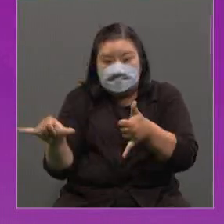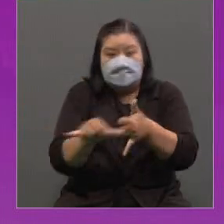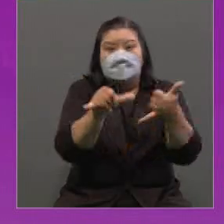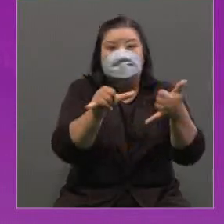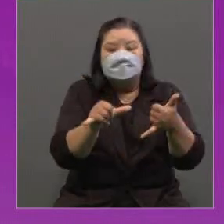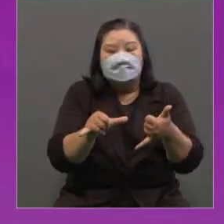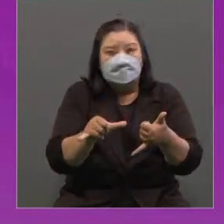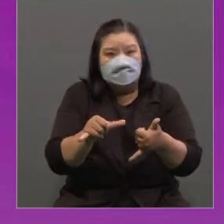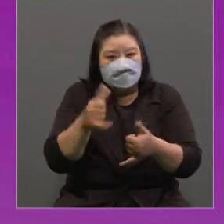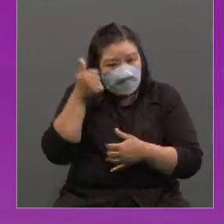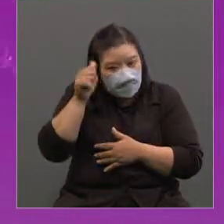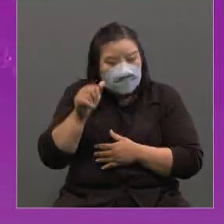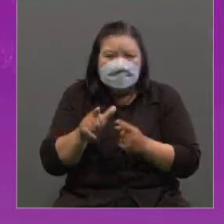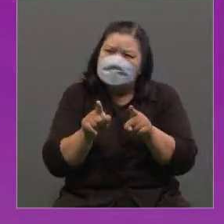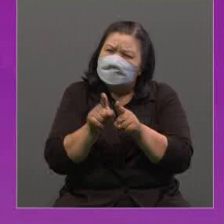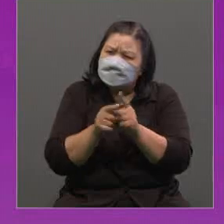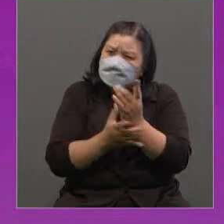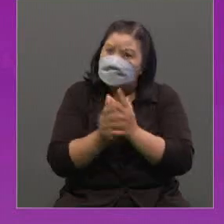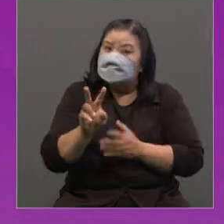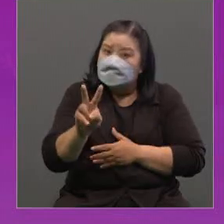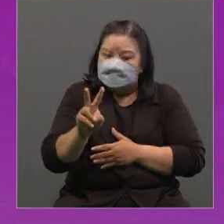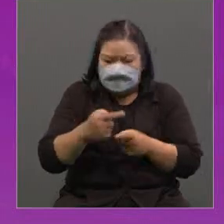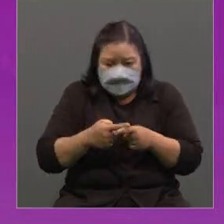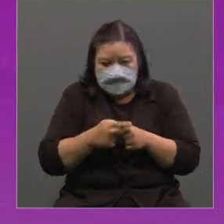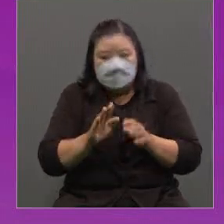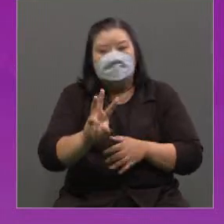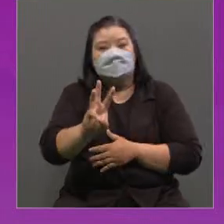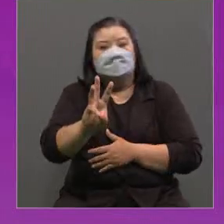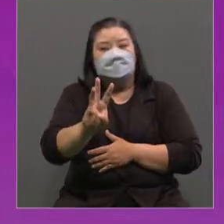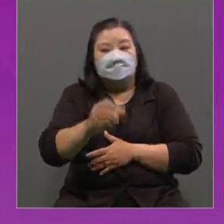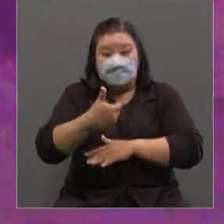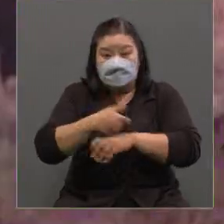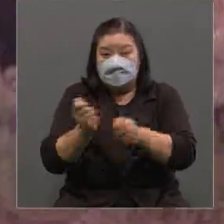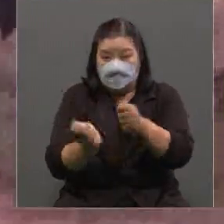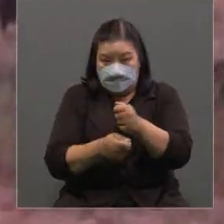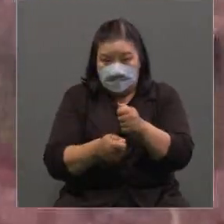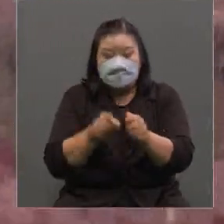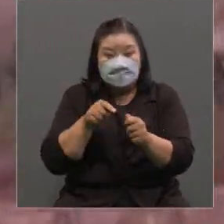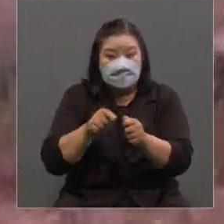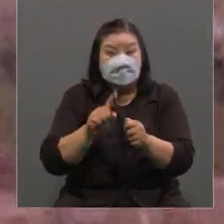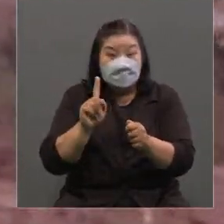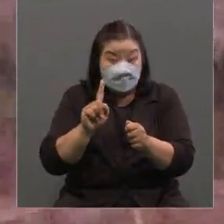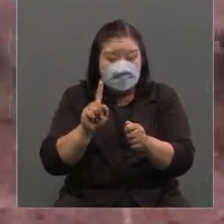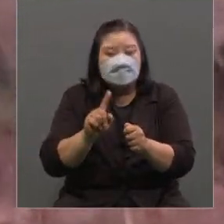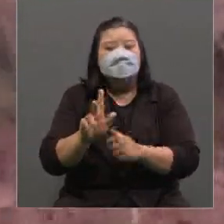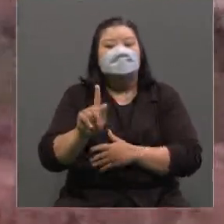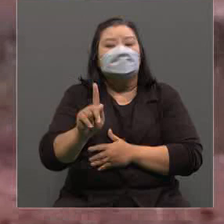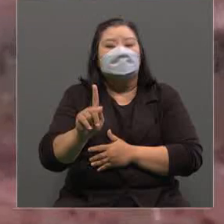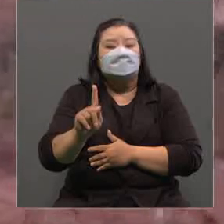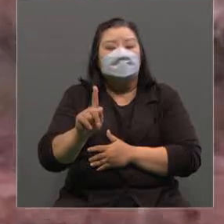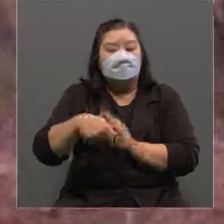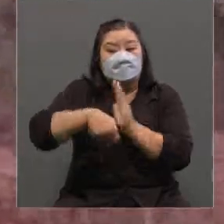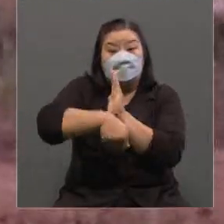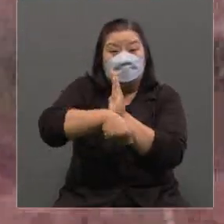ภายใน 2สัปดาห์นี้เจ็บสาหัสมาแล้ว 6คนนะครับวันนี้ทางผู้ใหญ่บ้านสันกำแพงตำบลวังหมีอำเภอวังน้ำเขียวเขาก็เลย